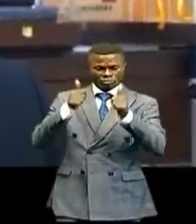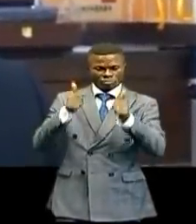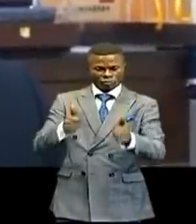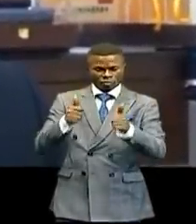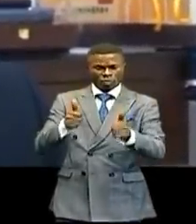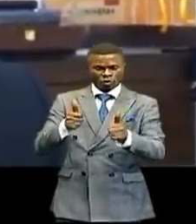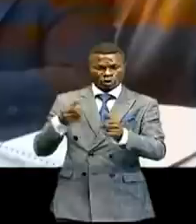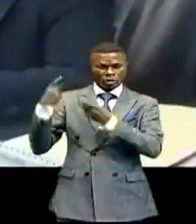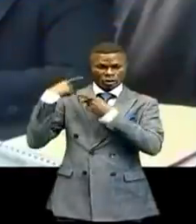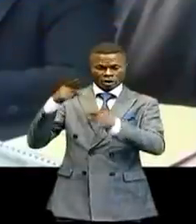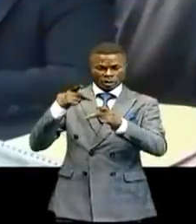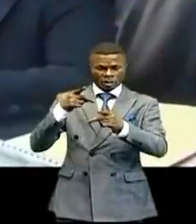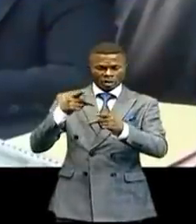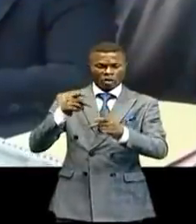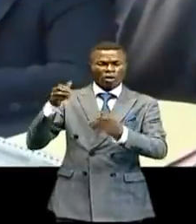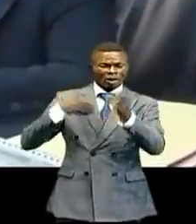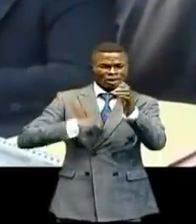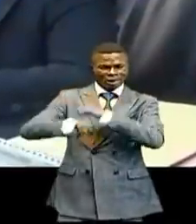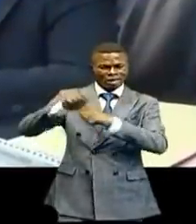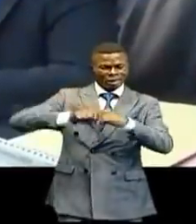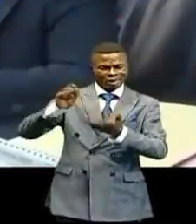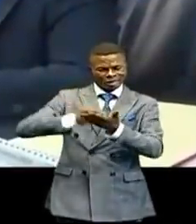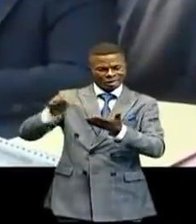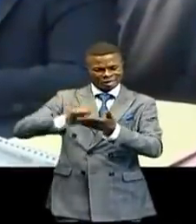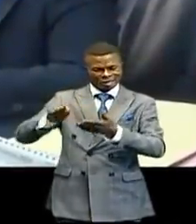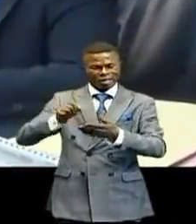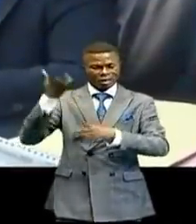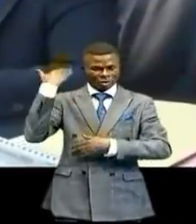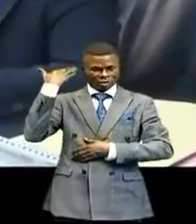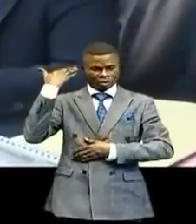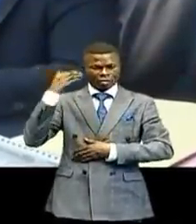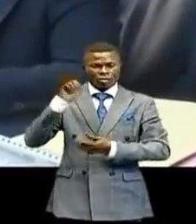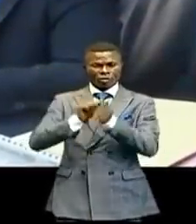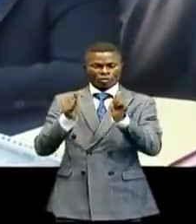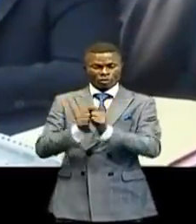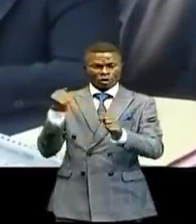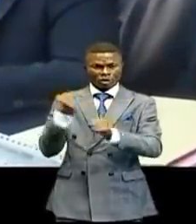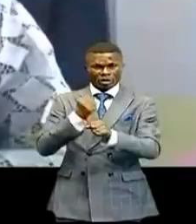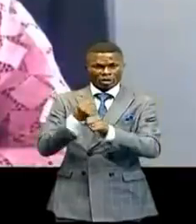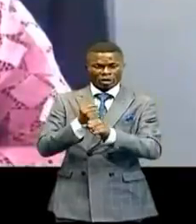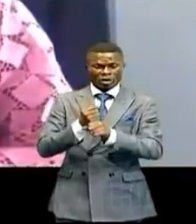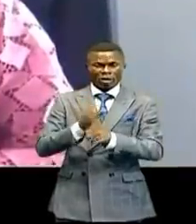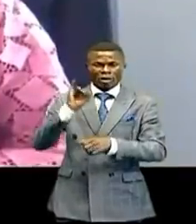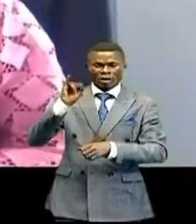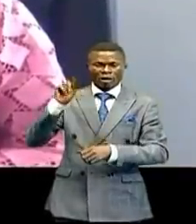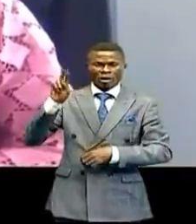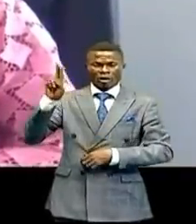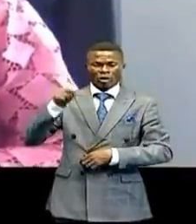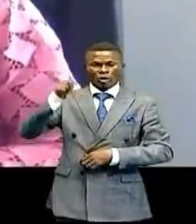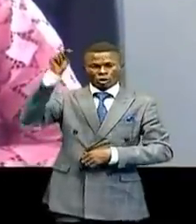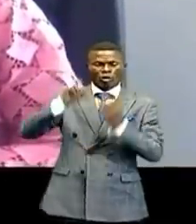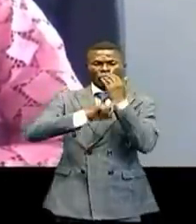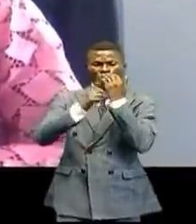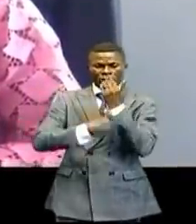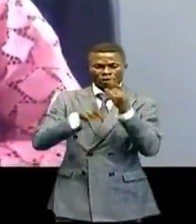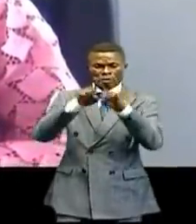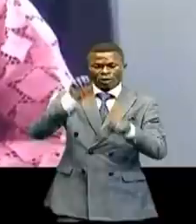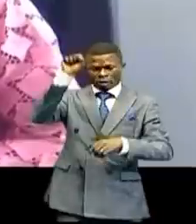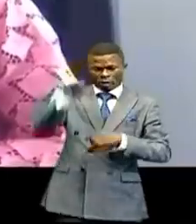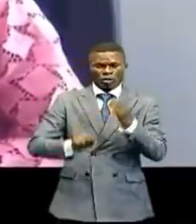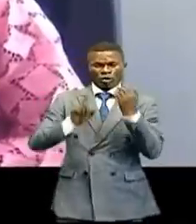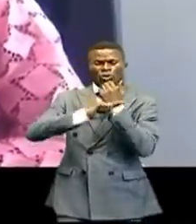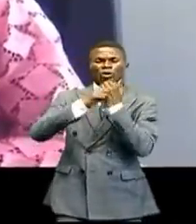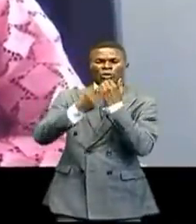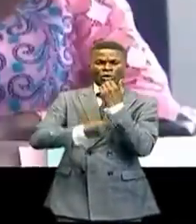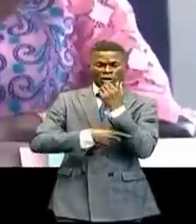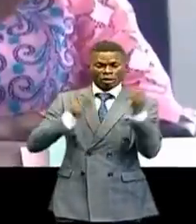constante en dépit des incursions observées ces derniers jours dans les secteurs opérationnels de l'Ituri, du Nord Kivu et du Sud Kivu.